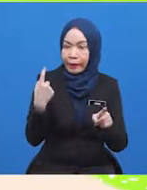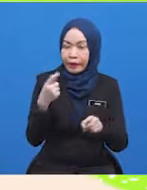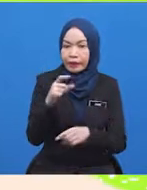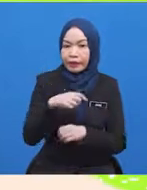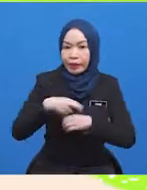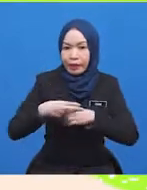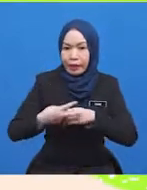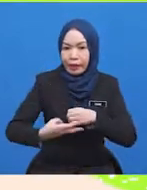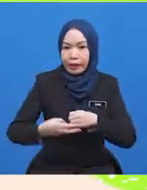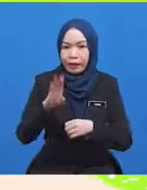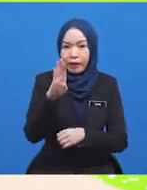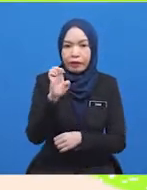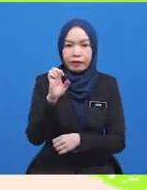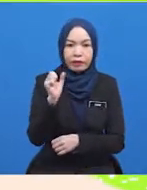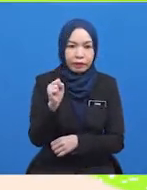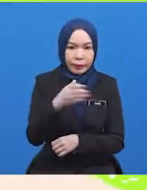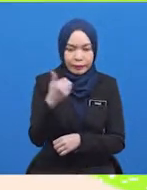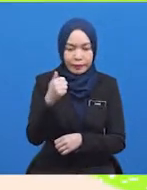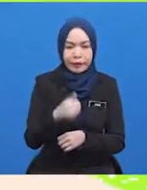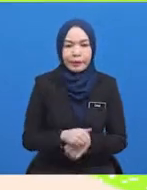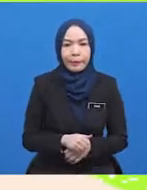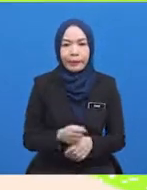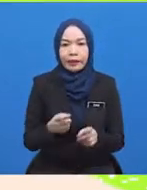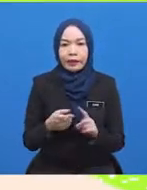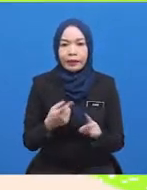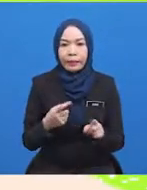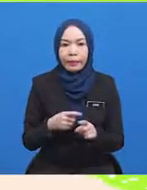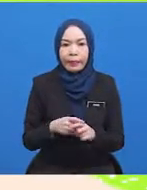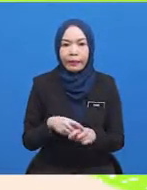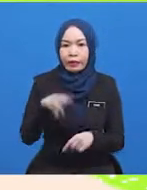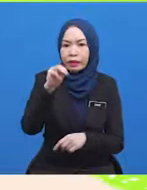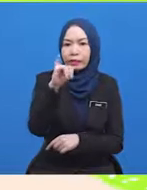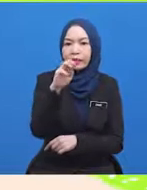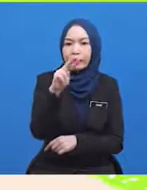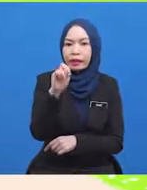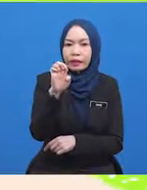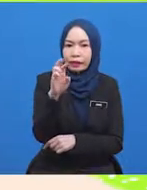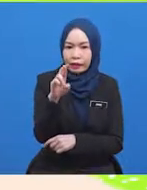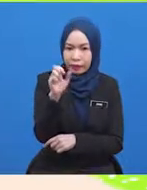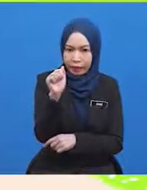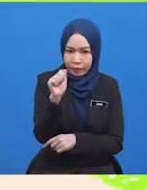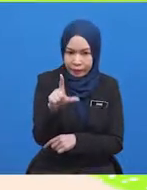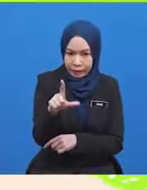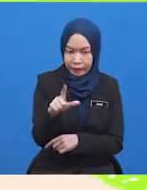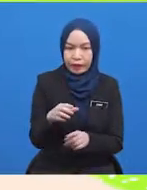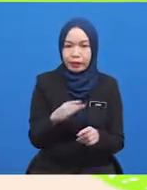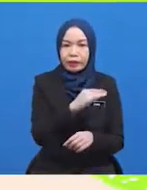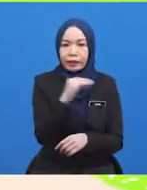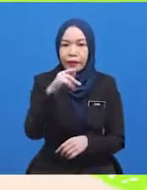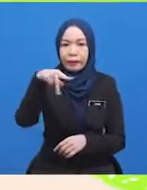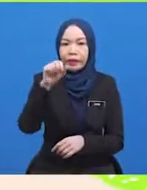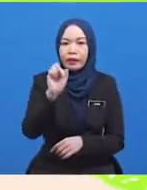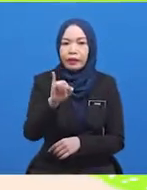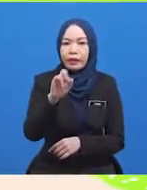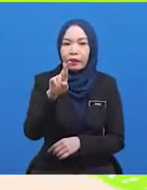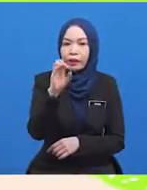gelap dan berkaca. Ia merupakan mineral feldspar, olivin dan piroxen. Batuan